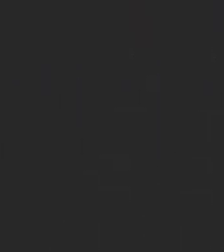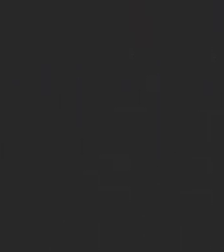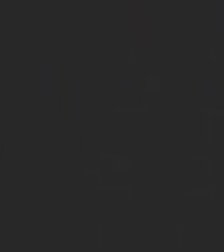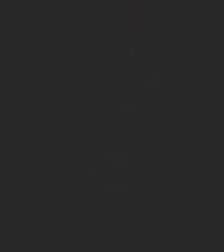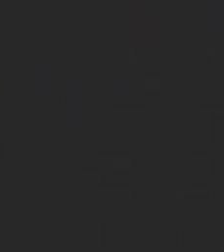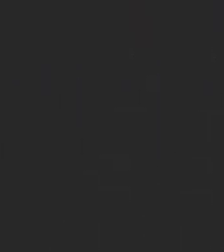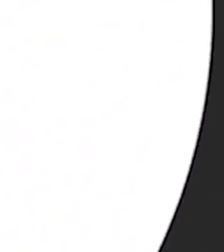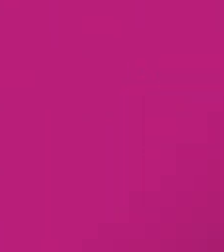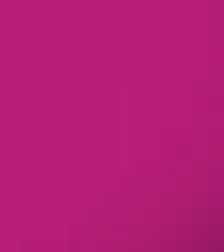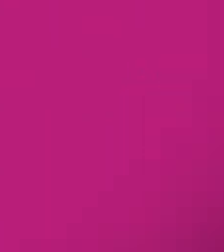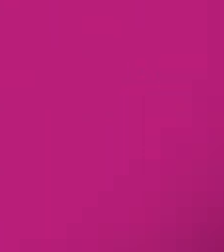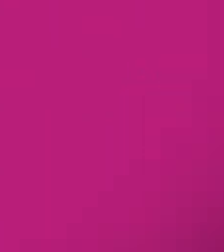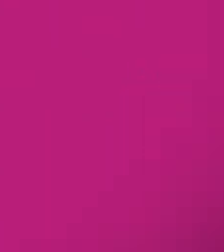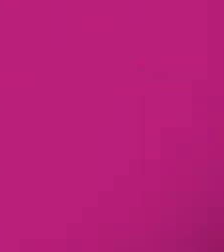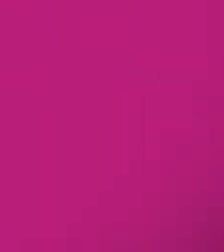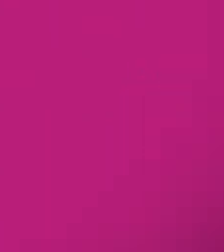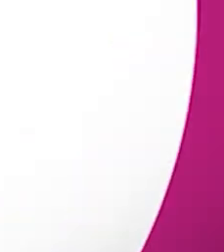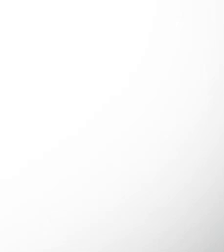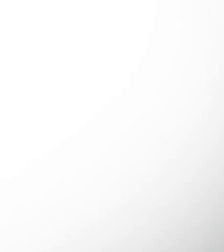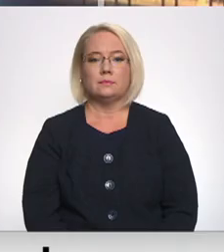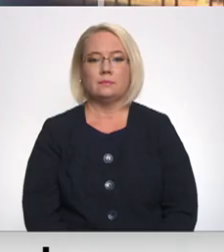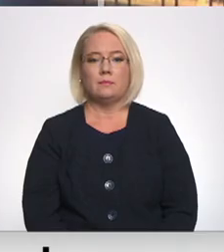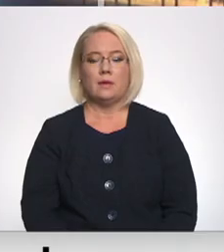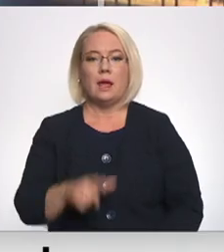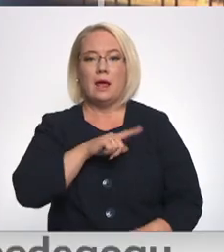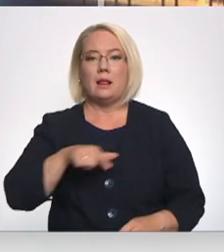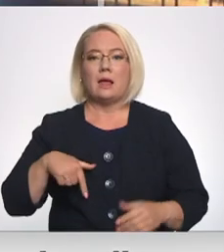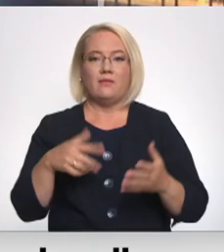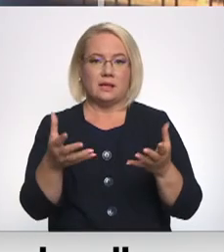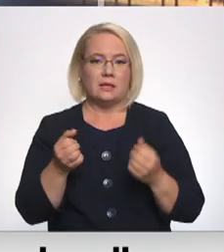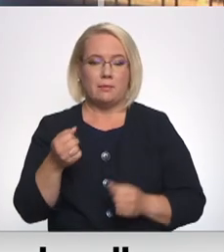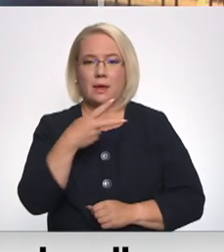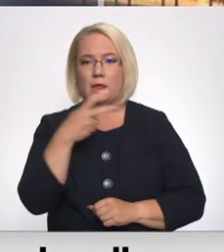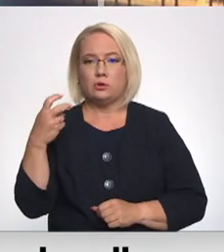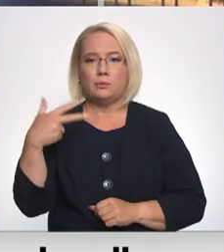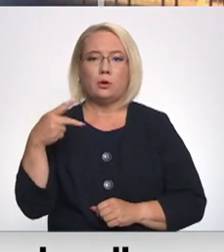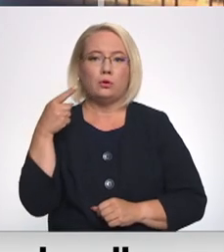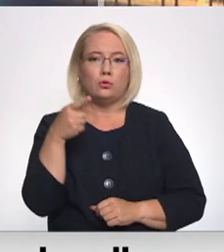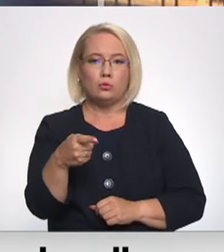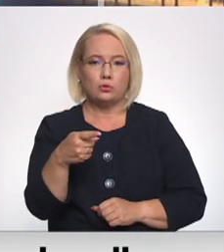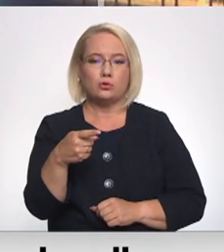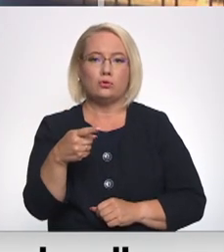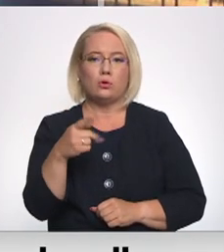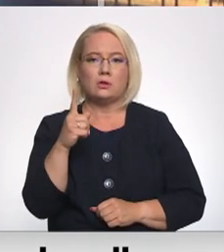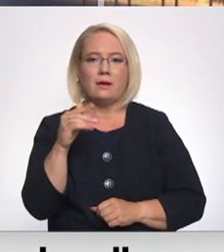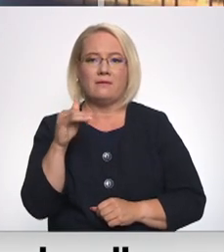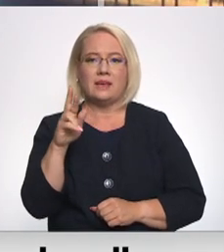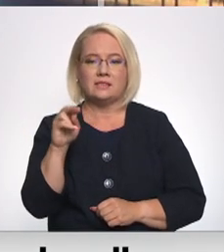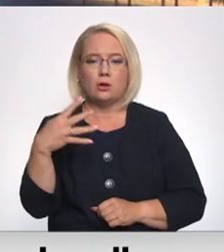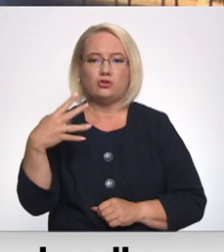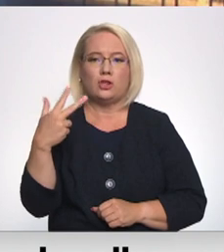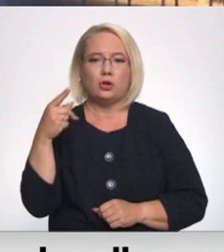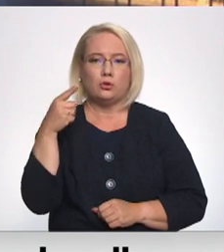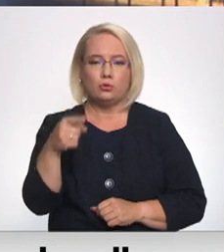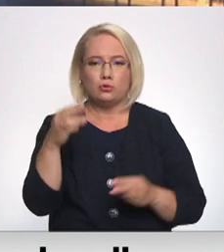Re! Viss ēters ir te! Latvija saņēmusi 230 tūkstošus Pfizer un 43